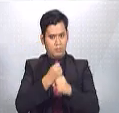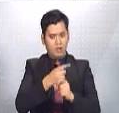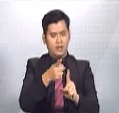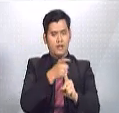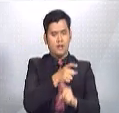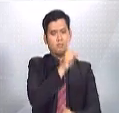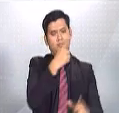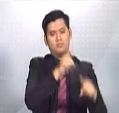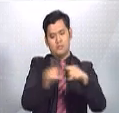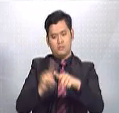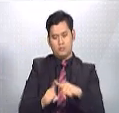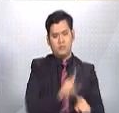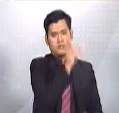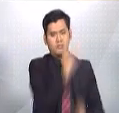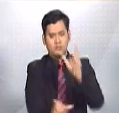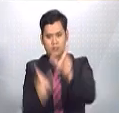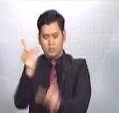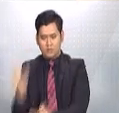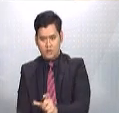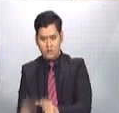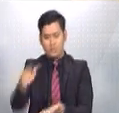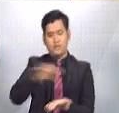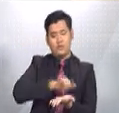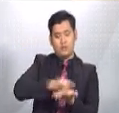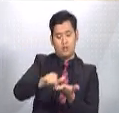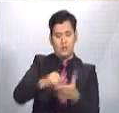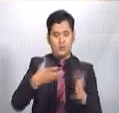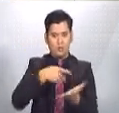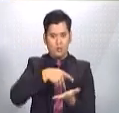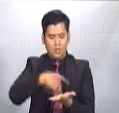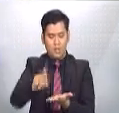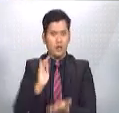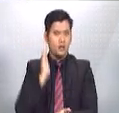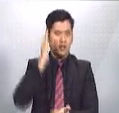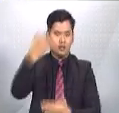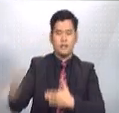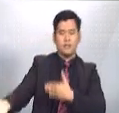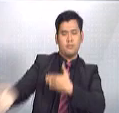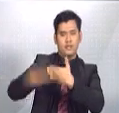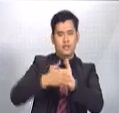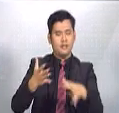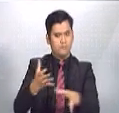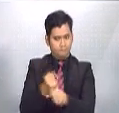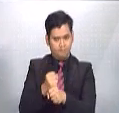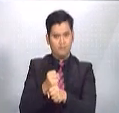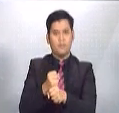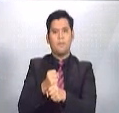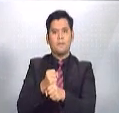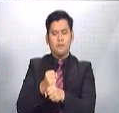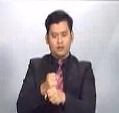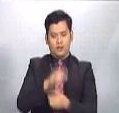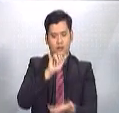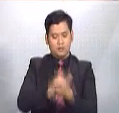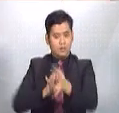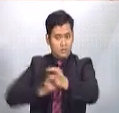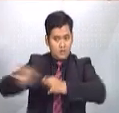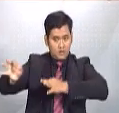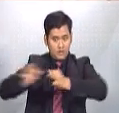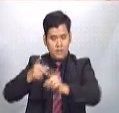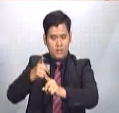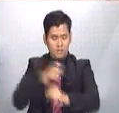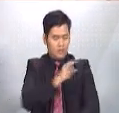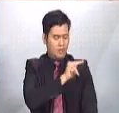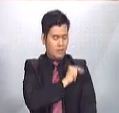Justru yuran peserta yang telah membuat bayaran secara dalam talian akan dikembalikan segera. Perkara itu diperjelas Naib